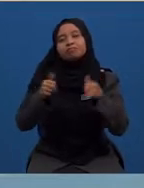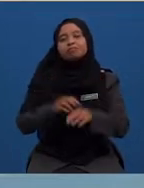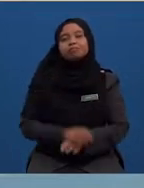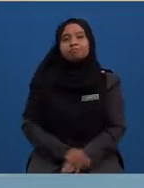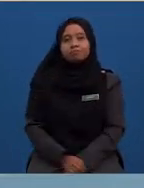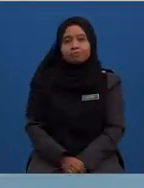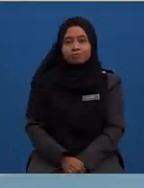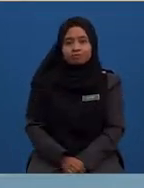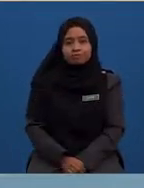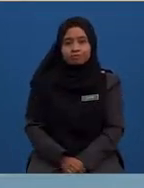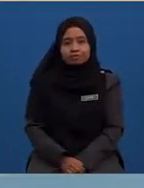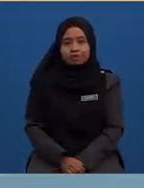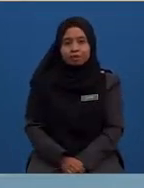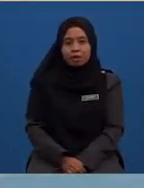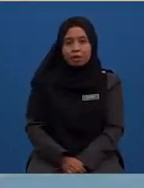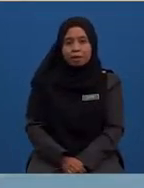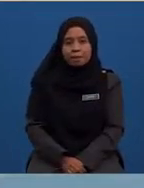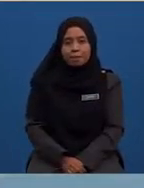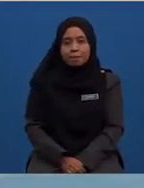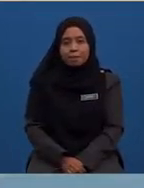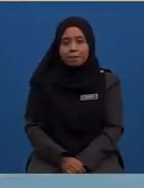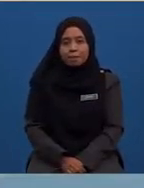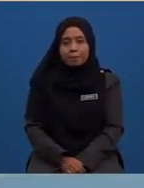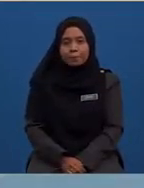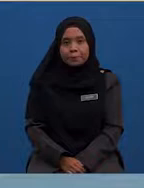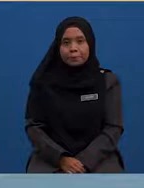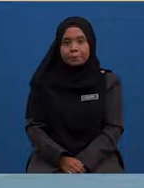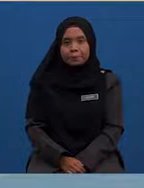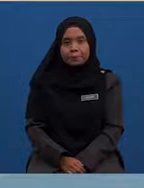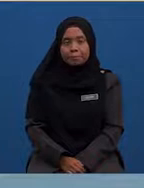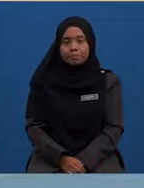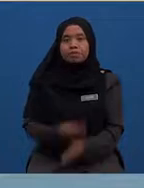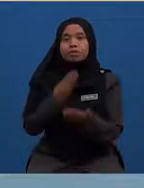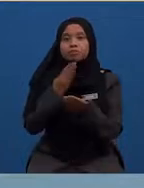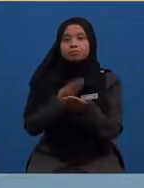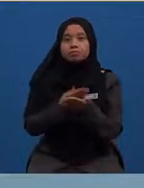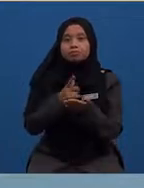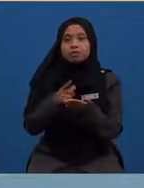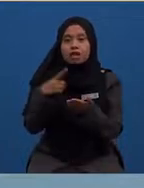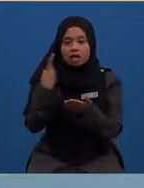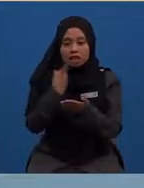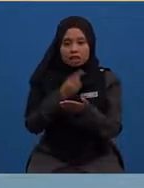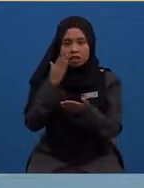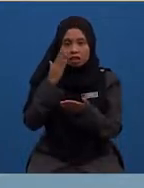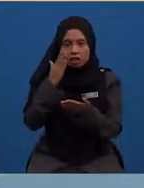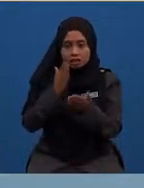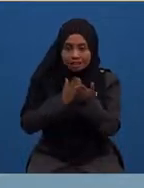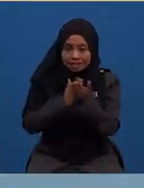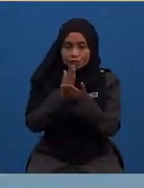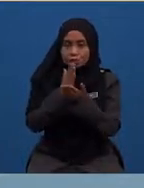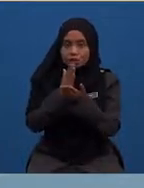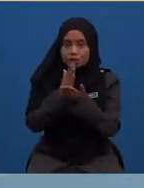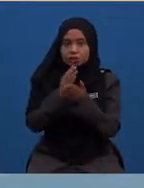telah berjaya mempelajari perkara yang pertama. Baiklah, kita akan bergerak ke